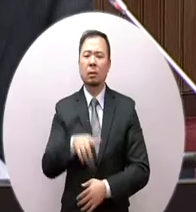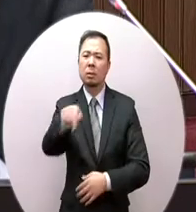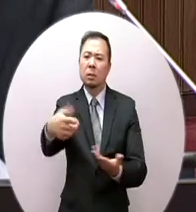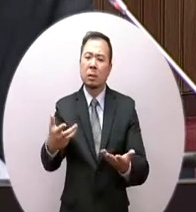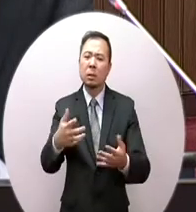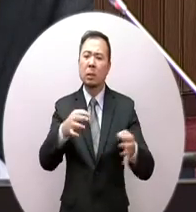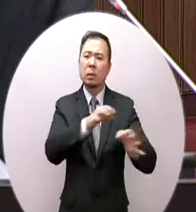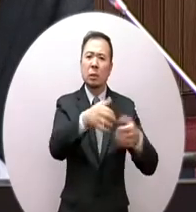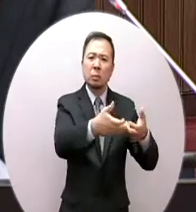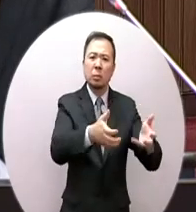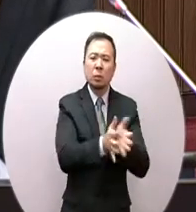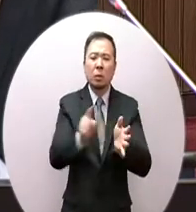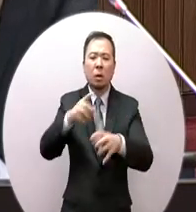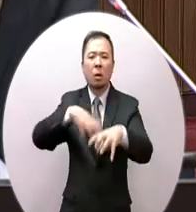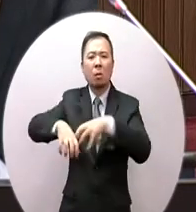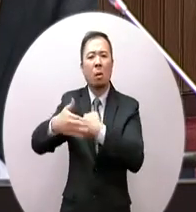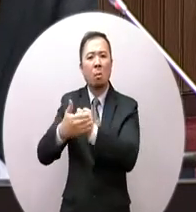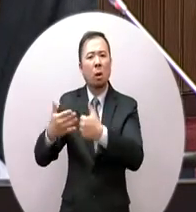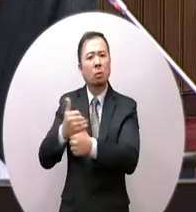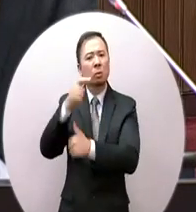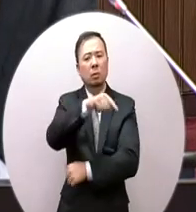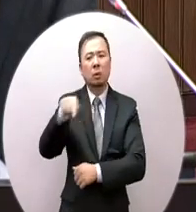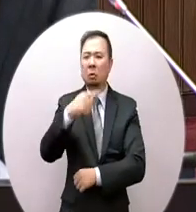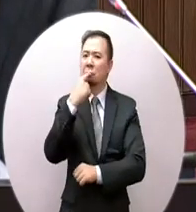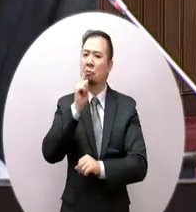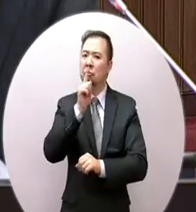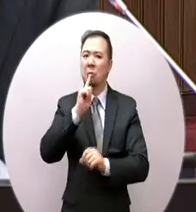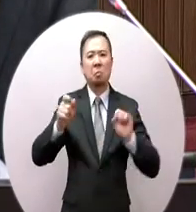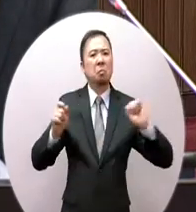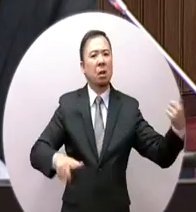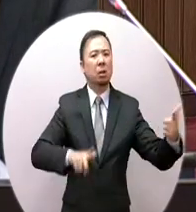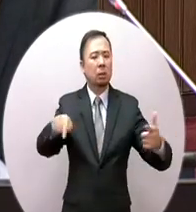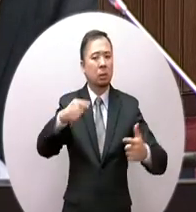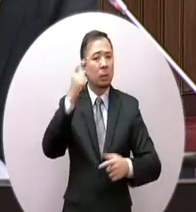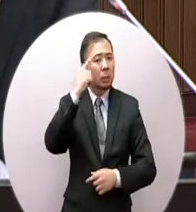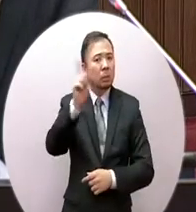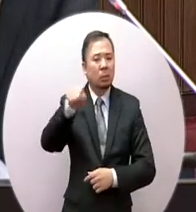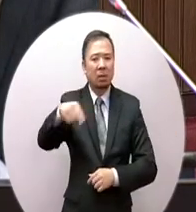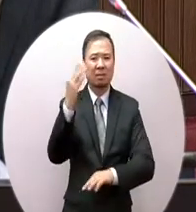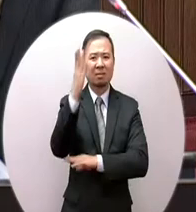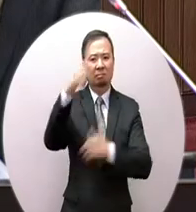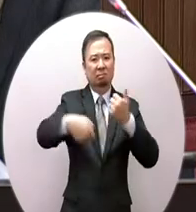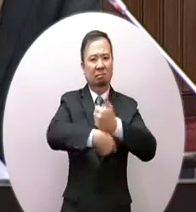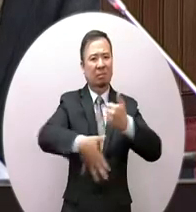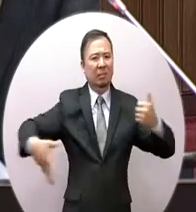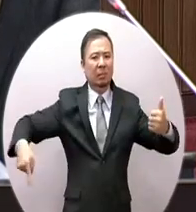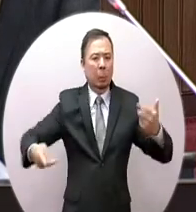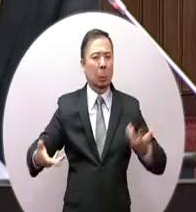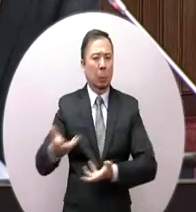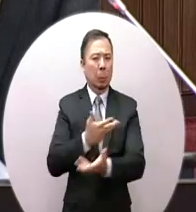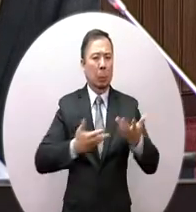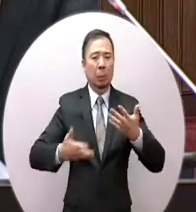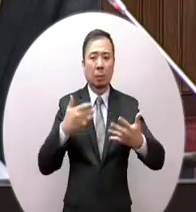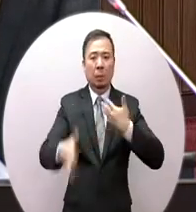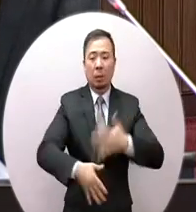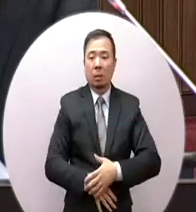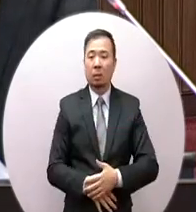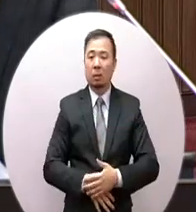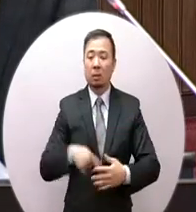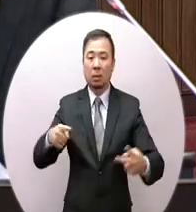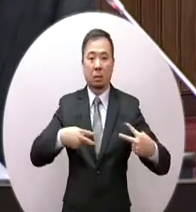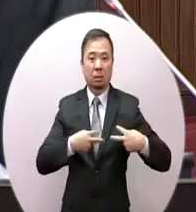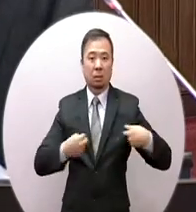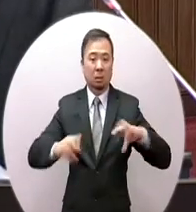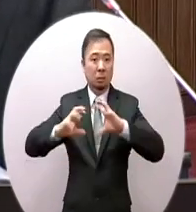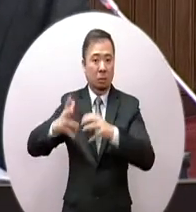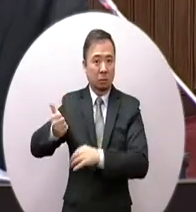啊，也凸显政府整个横向联系确实有问题。因为蔡英文总统和赖院长，你们在能源政